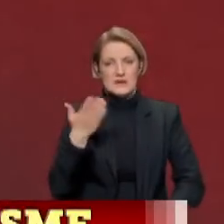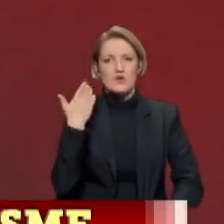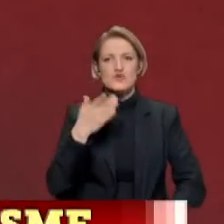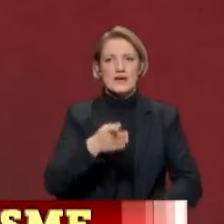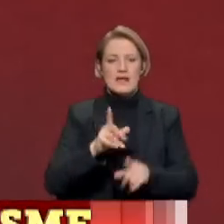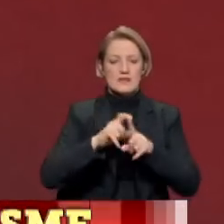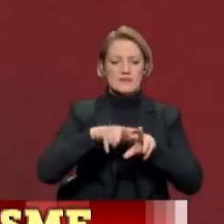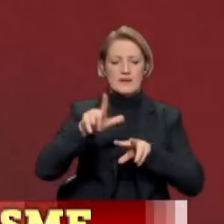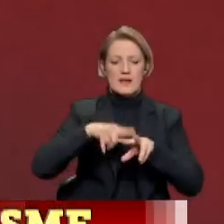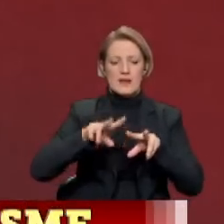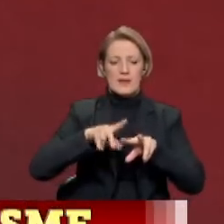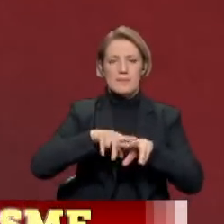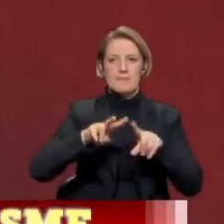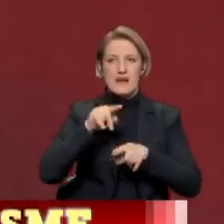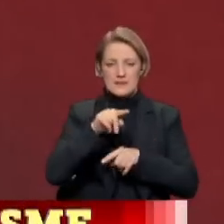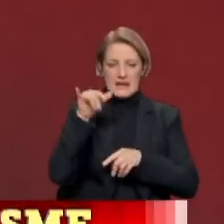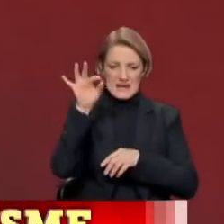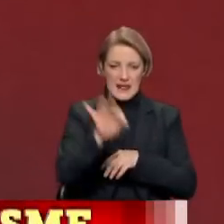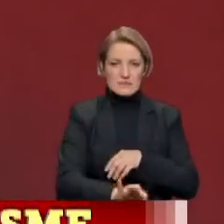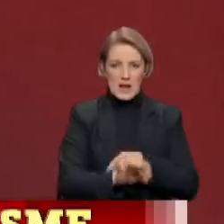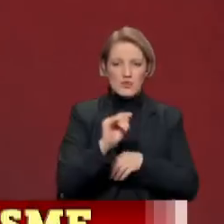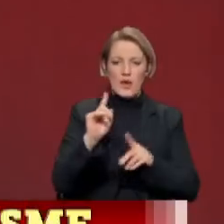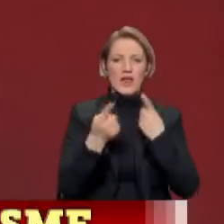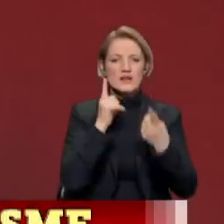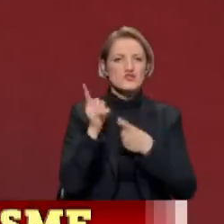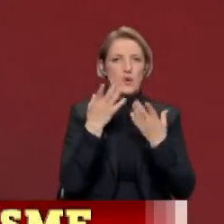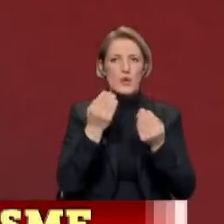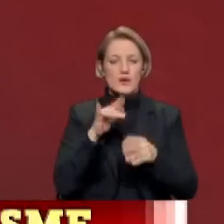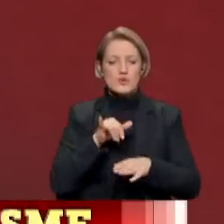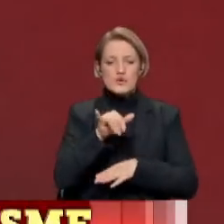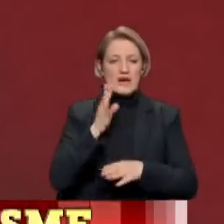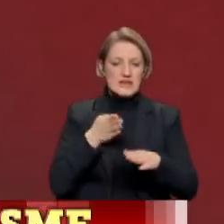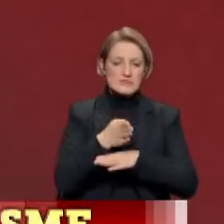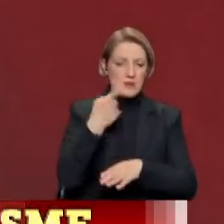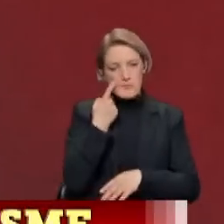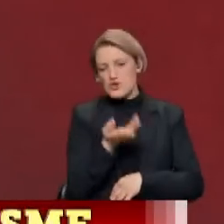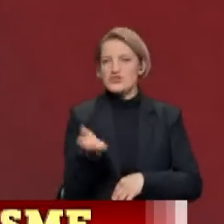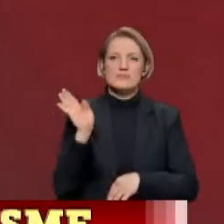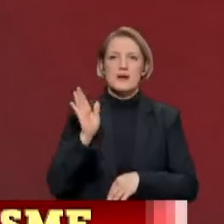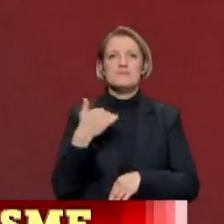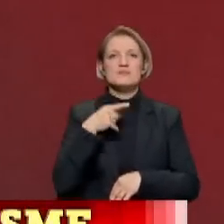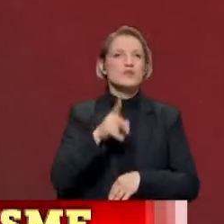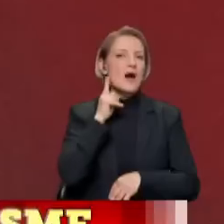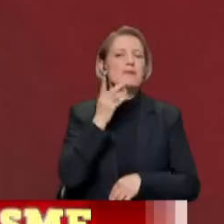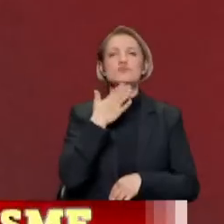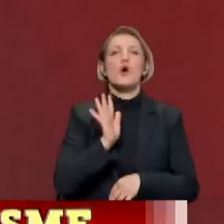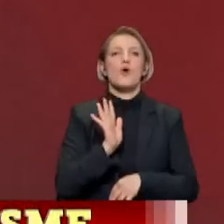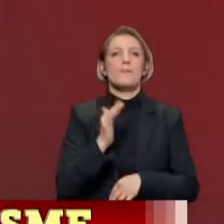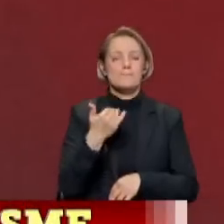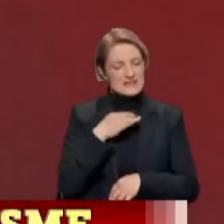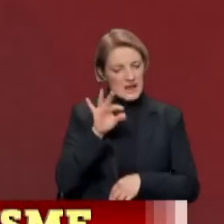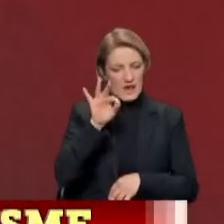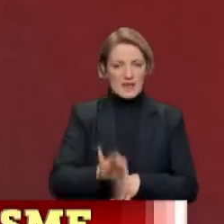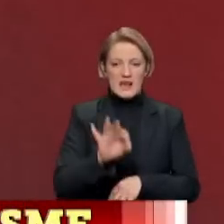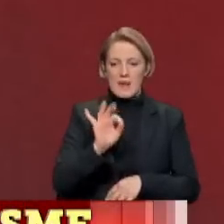meğerse Dalaman'a gelmişler, bizim uçağı incelemişler fakat çok ilginç şeyler oluyor ve uçağa girmişler, bakmışlar, çıkmışlar. Bizim bunlardan haberimiz yok. Biz indik,